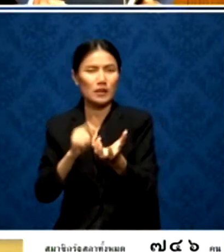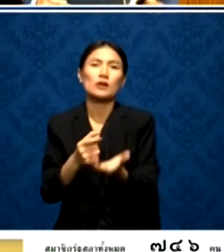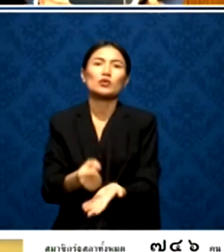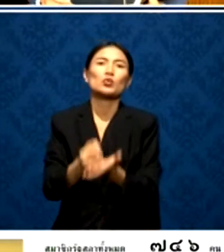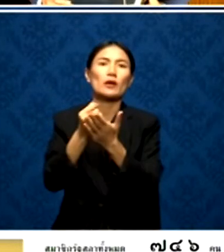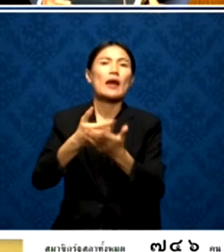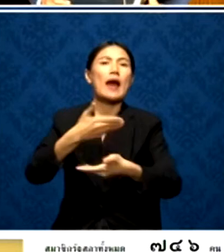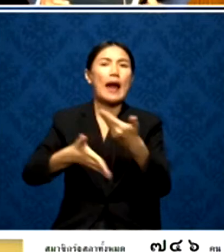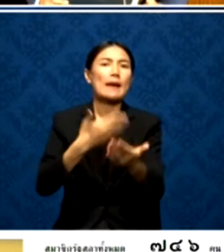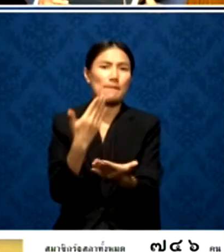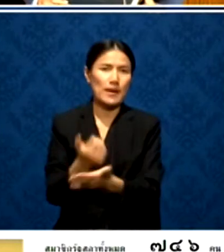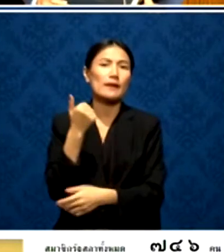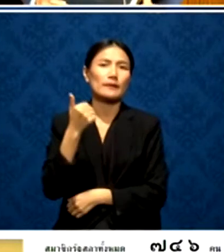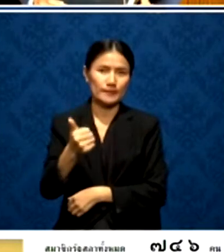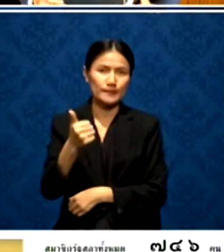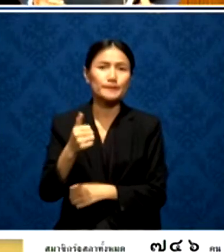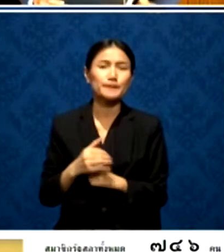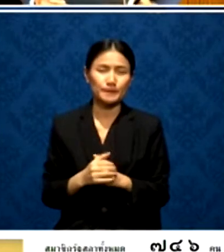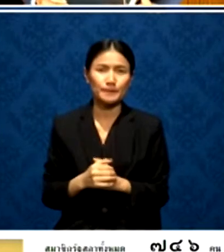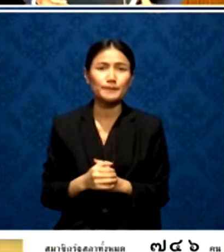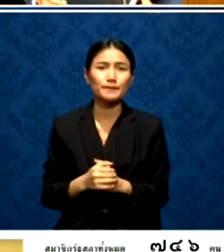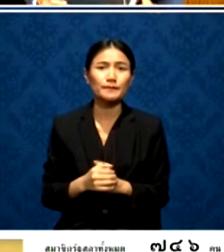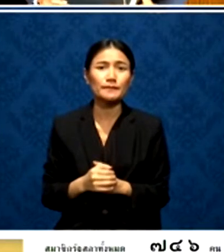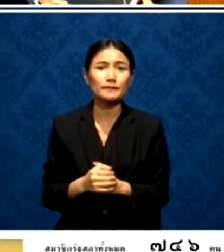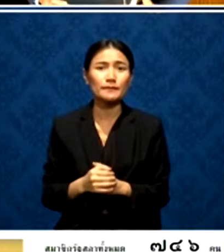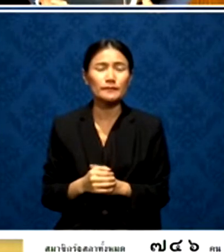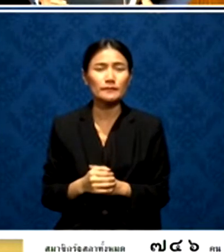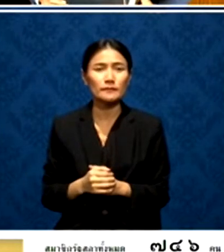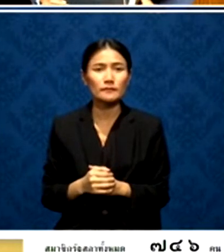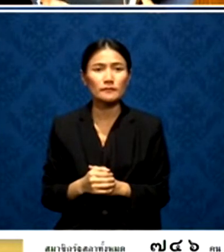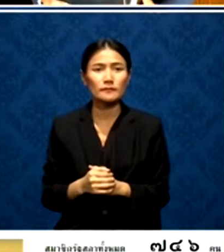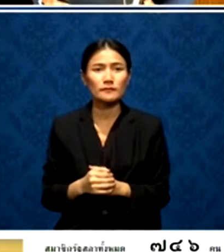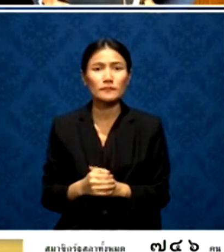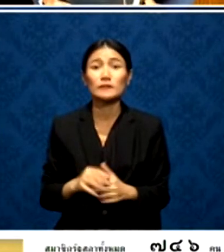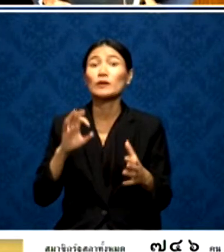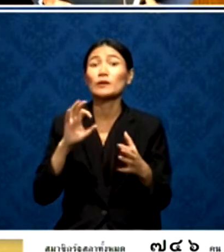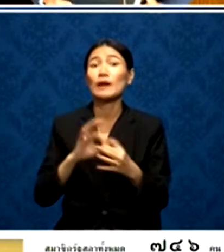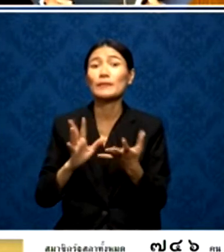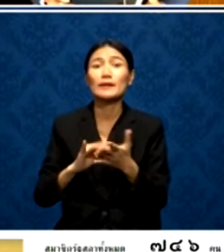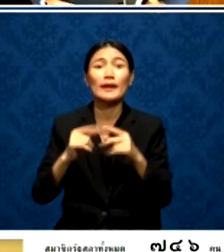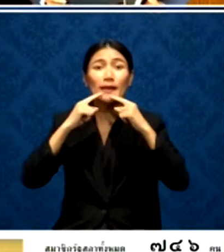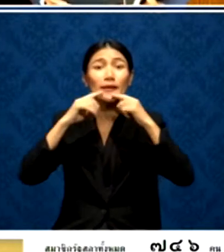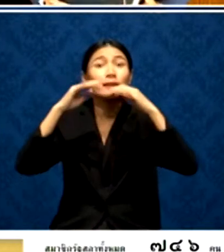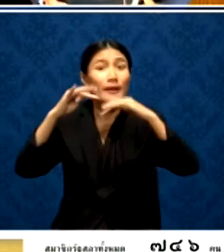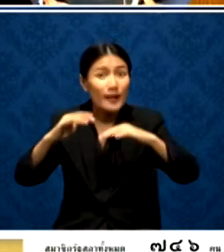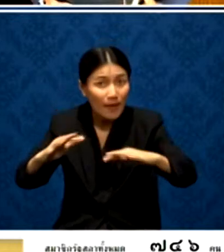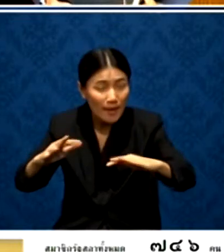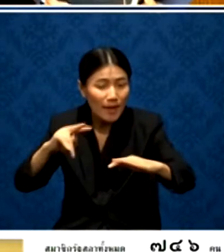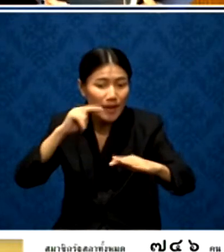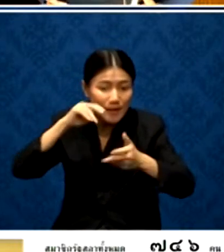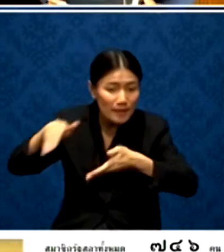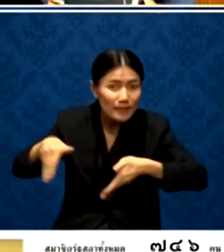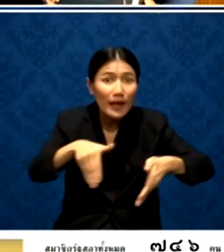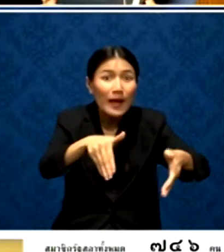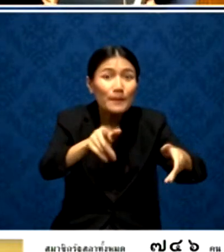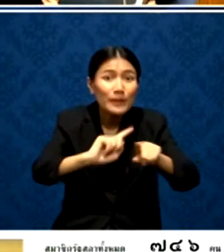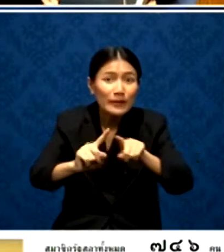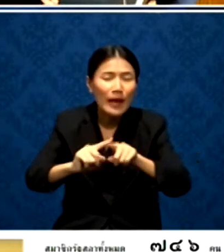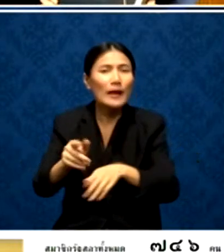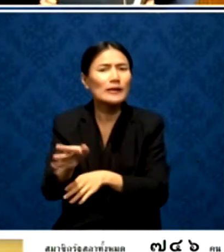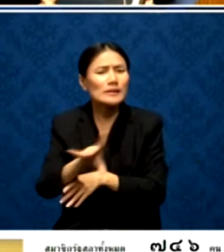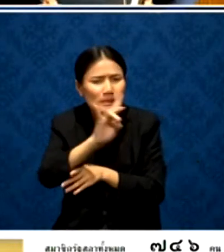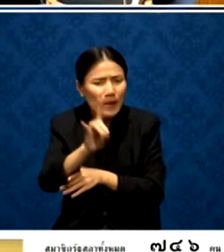นอกจากนี้รัฐบาลจะฟื้นชีวิตอุตสาหกรรมประมงให้กลับมาเป็นแหล่งรายได้ที่สำคัญของประชาช